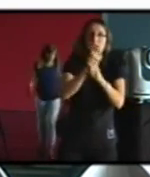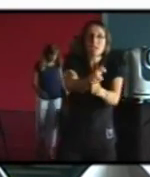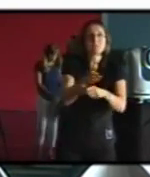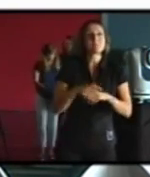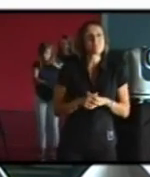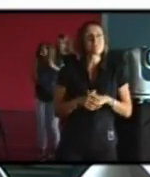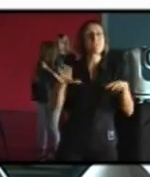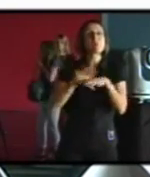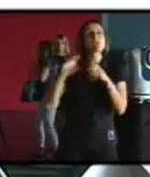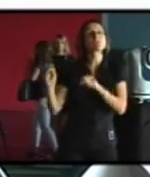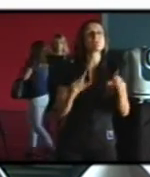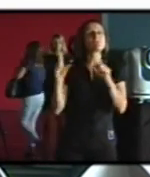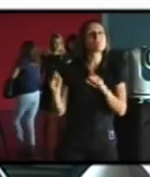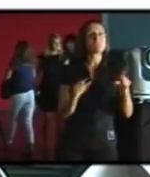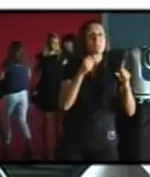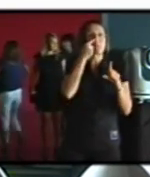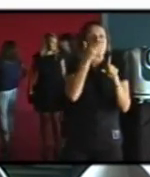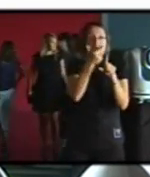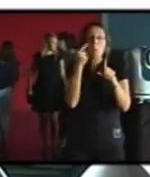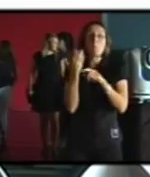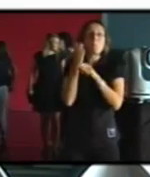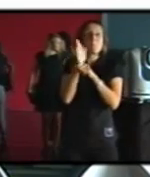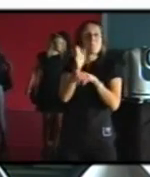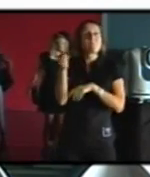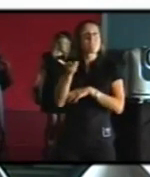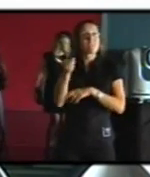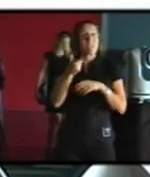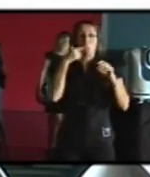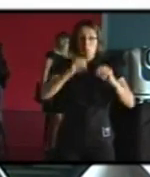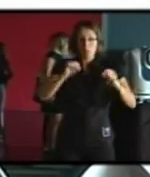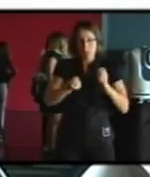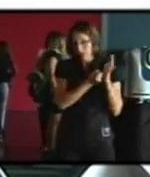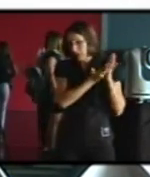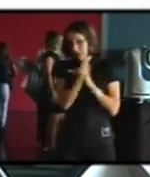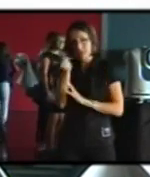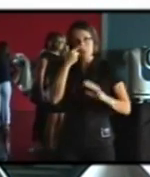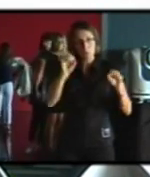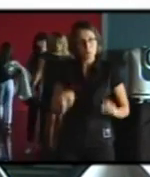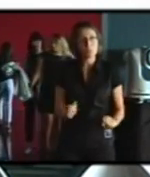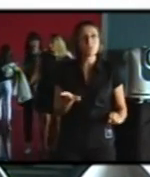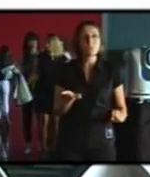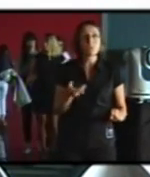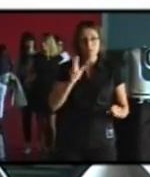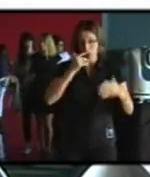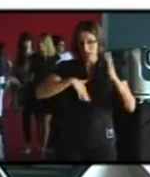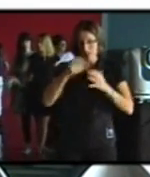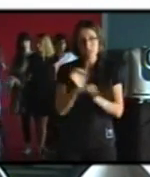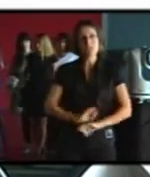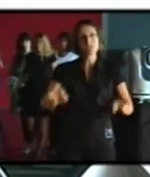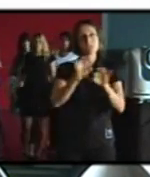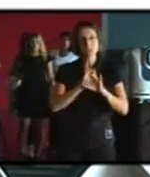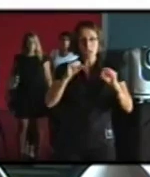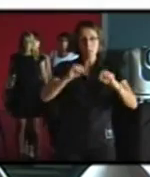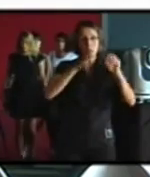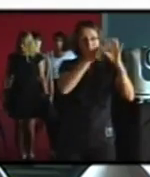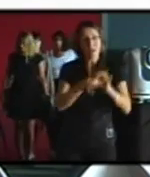ne vais pas les commenter. Oui, volontiers. Mais ça montre en tous les cas qu'il y a des vraies possibilités et ça peut, dans le même temps, se